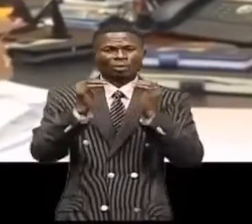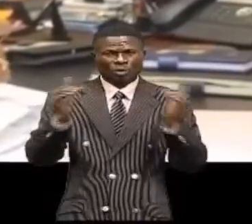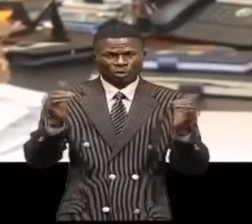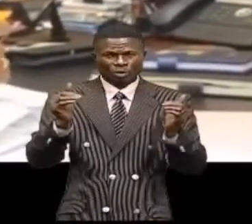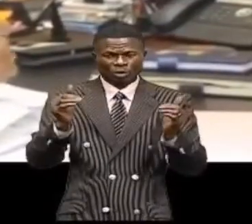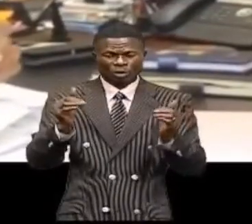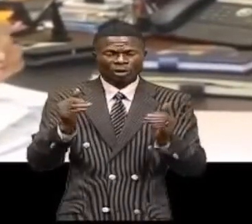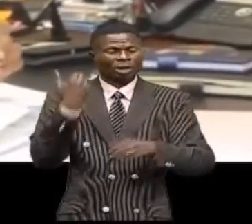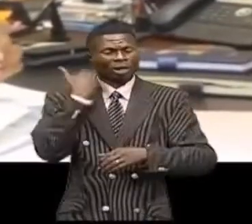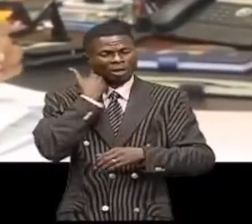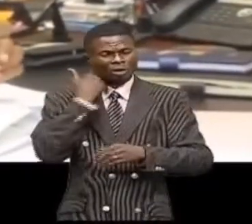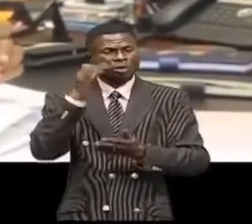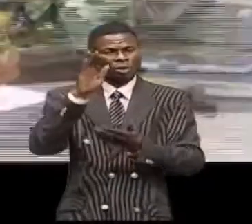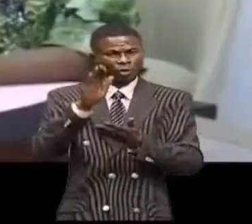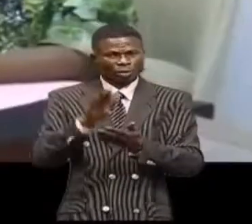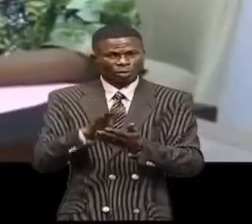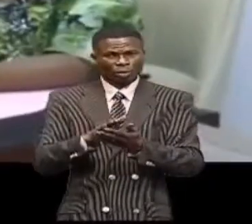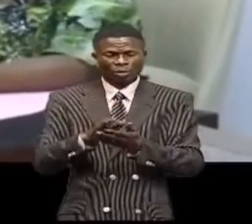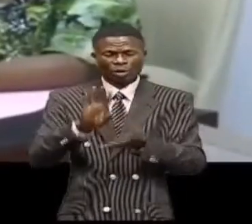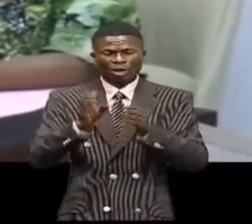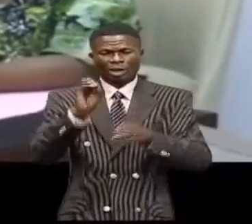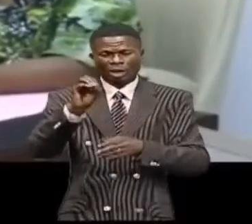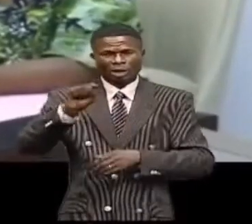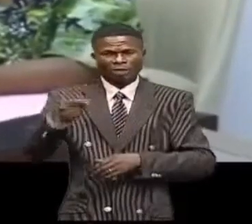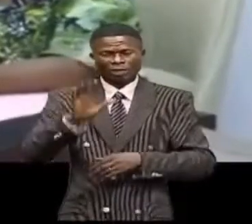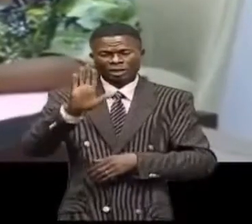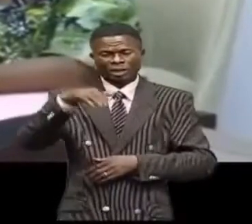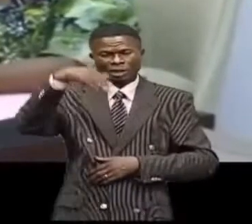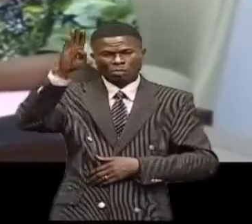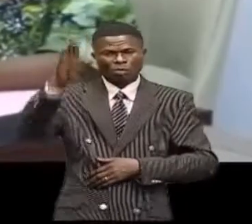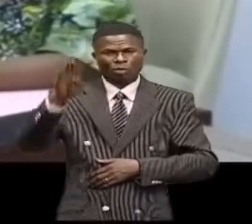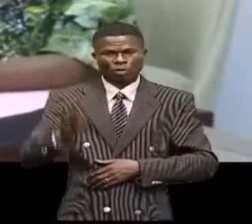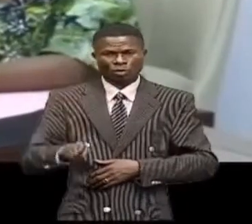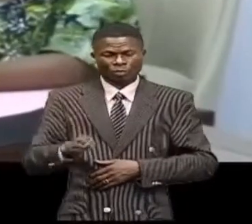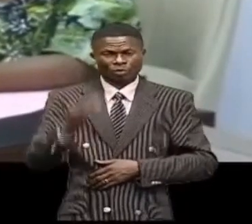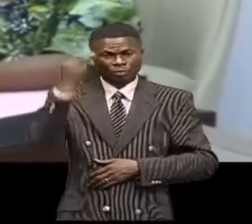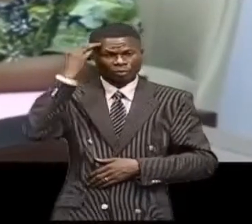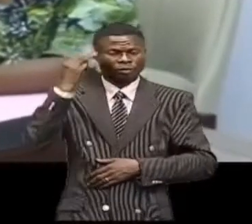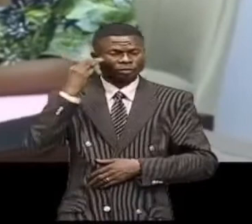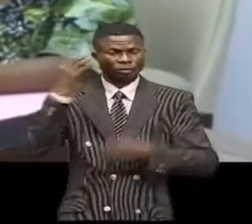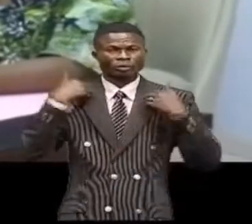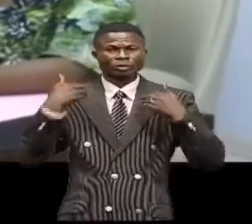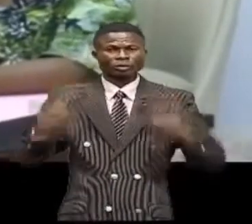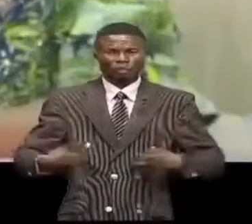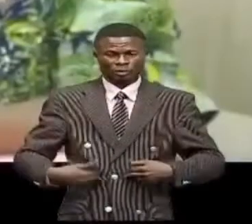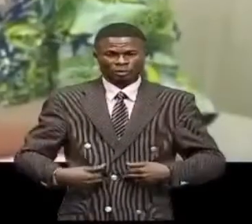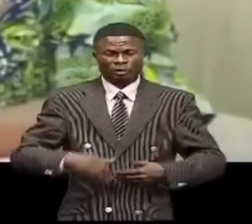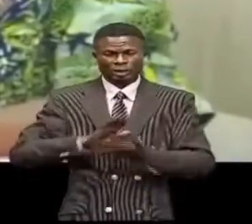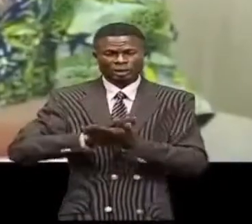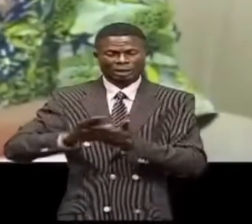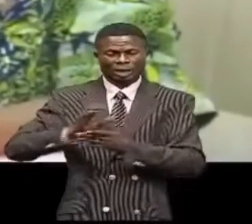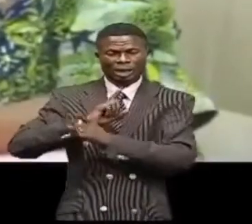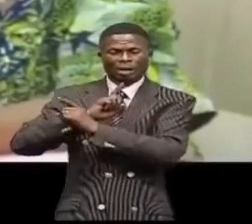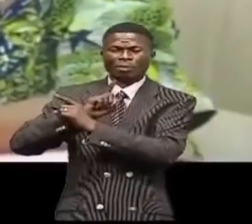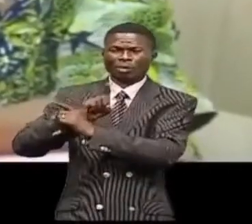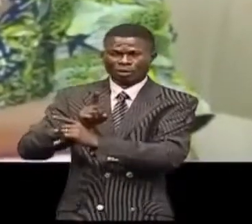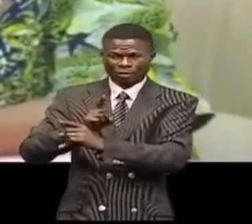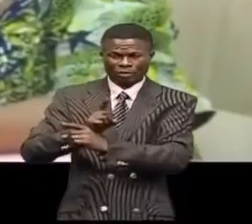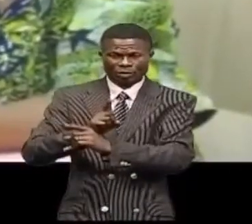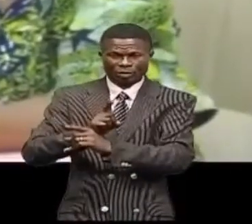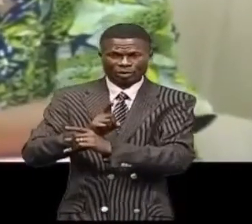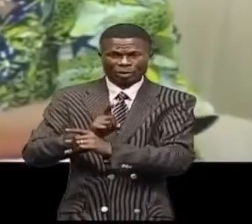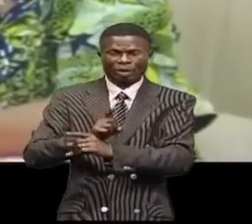de létalité autour de 1,5%. Le ministre de la Santé publique, Hygiène et Prévention